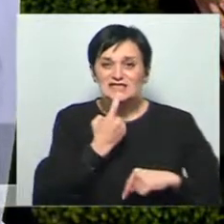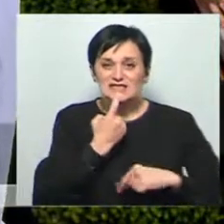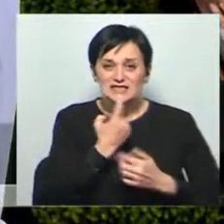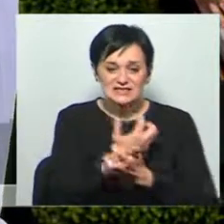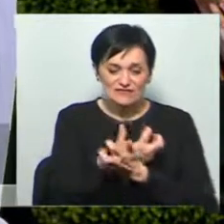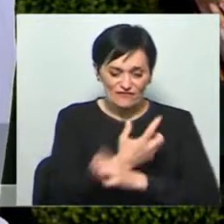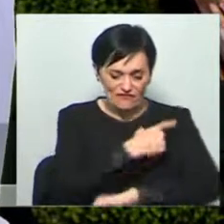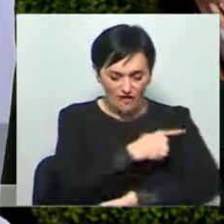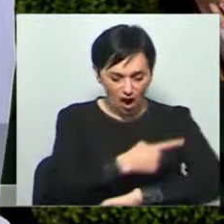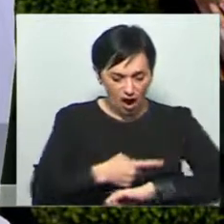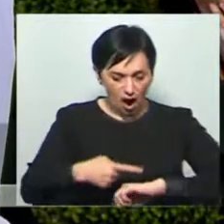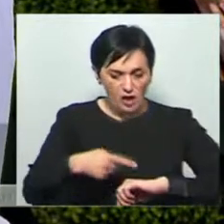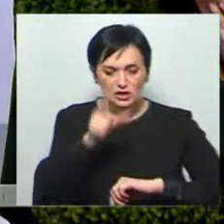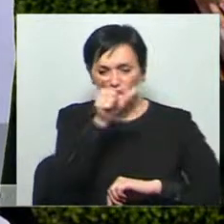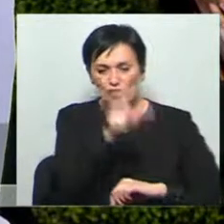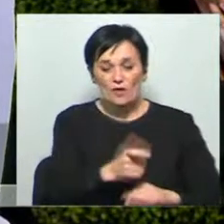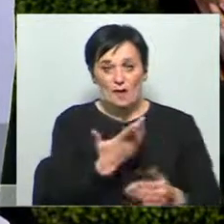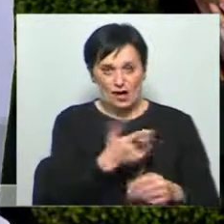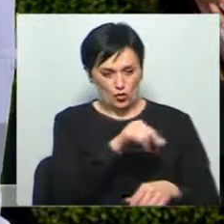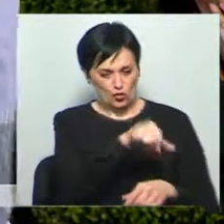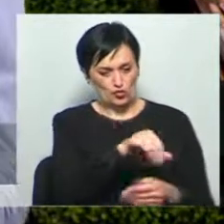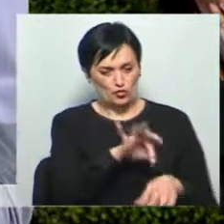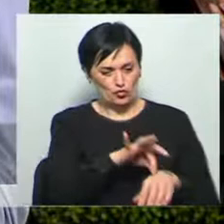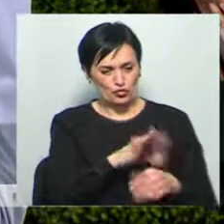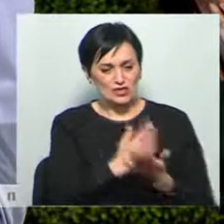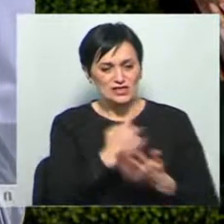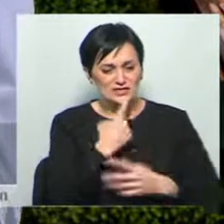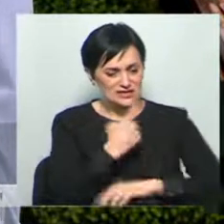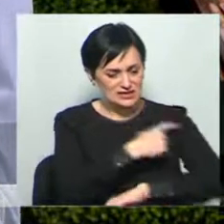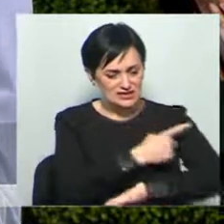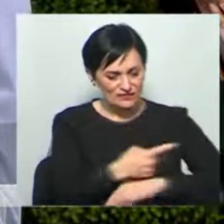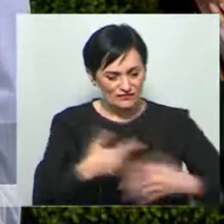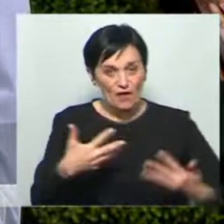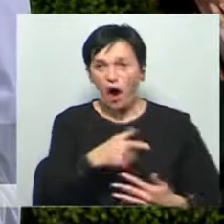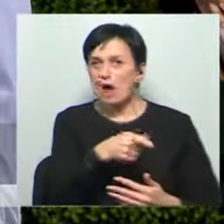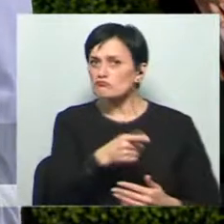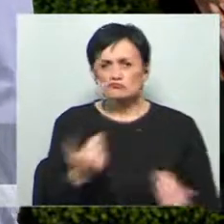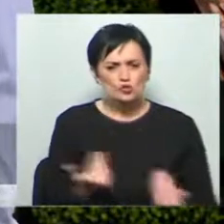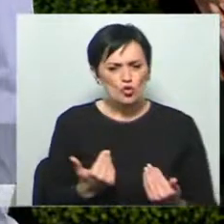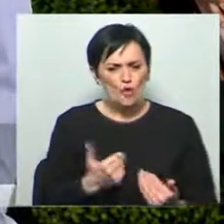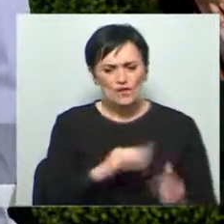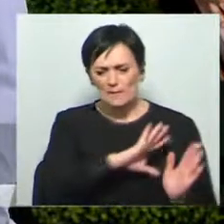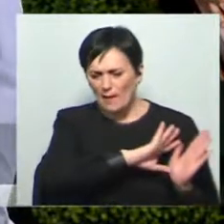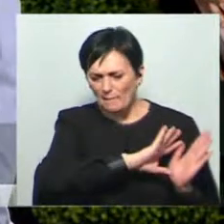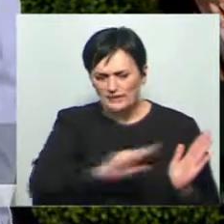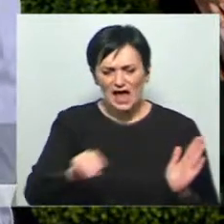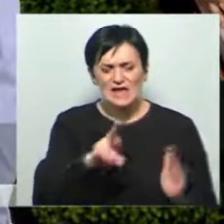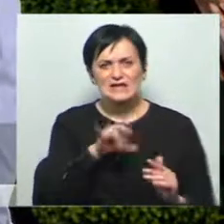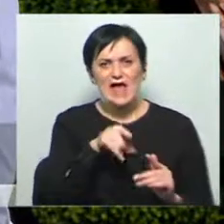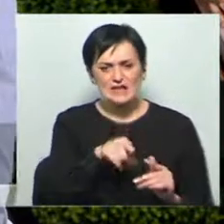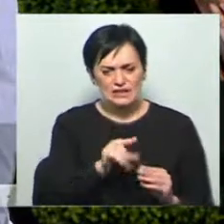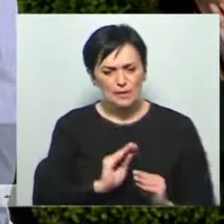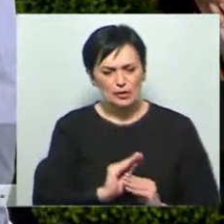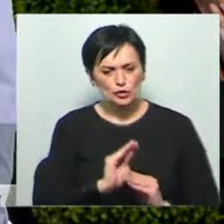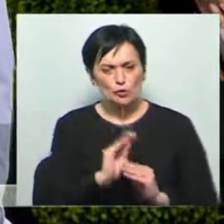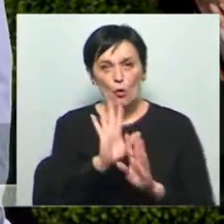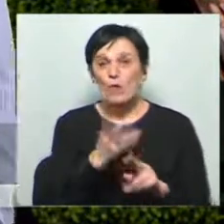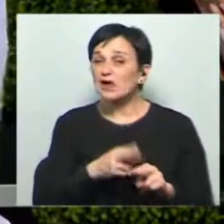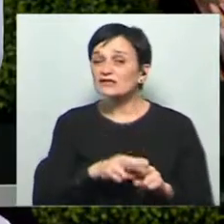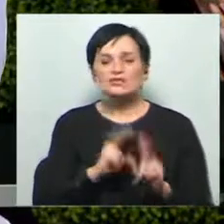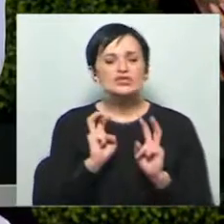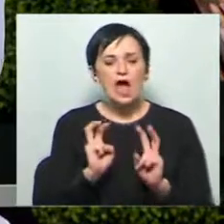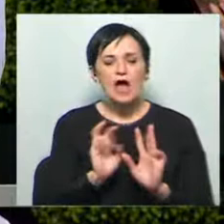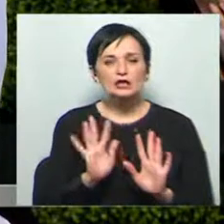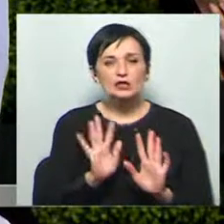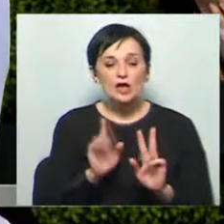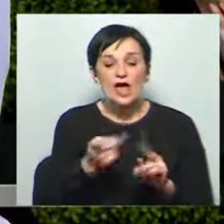ზვალსახსროვანი სიტყვაზე ადამიანს კოქსართროზი თუ აქვს, მას დედიმერი მთელი ცხოვრება ექნება მომატებული. ეს რა თქმა უნდა არ ნიშნავს რომ